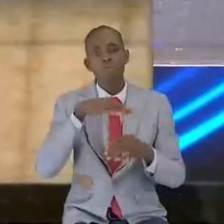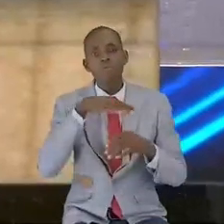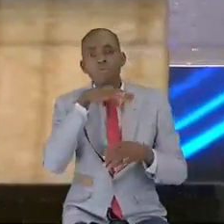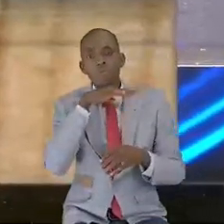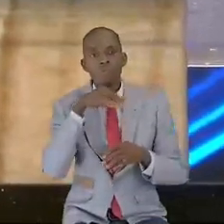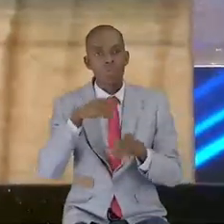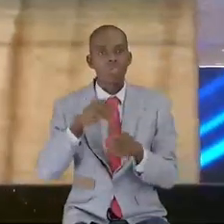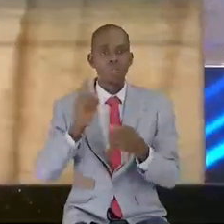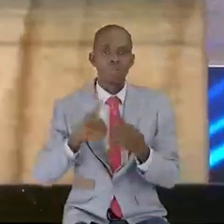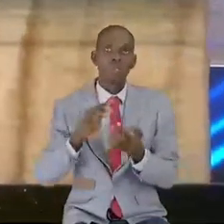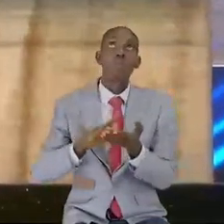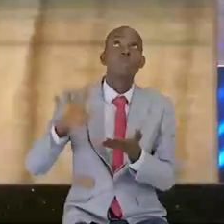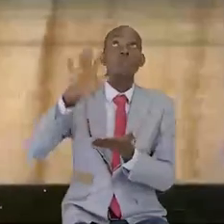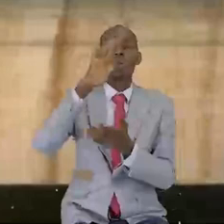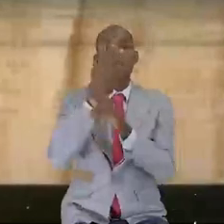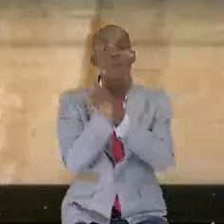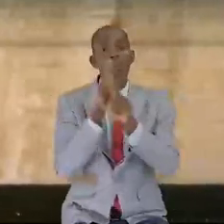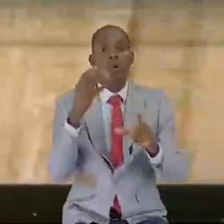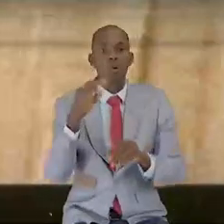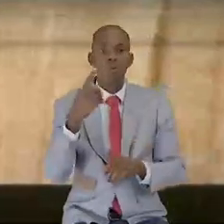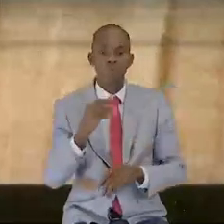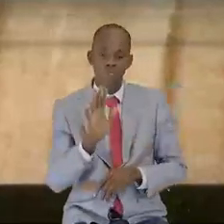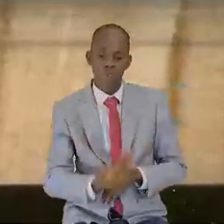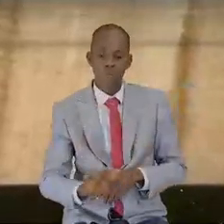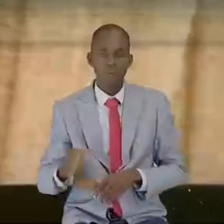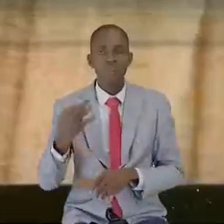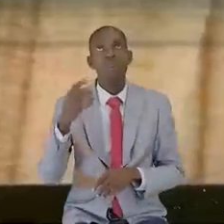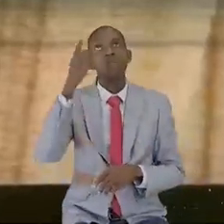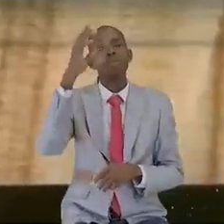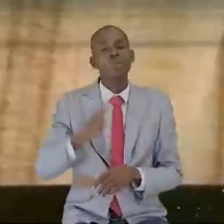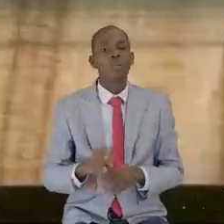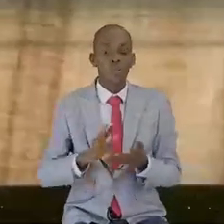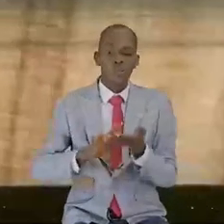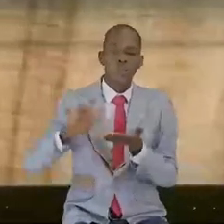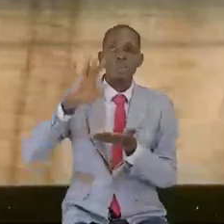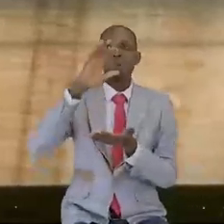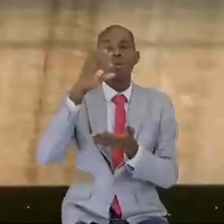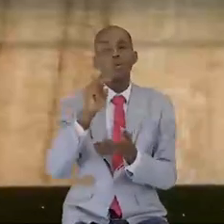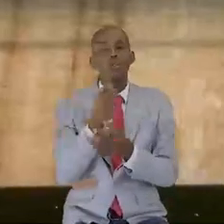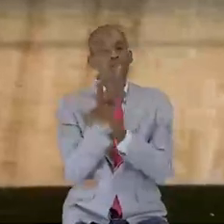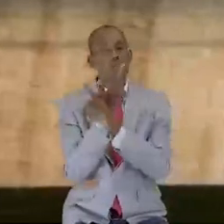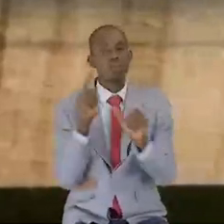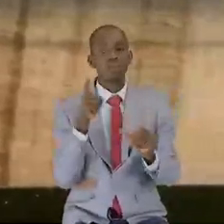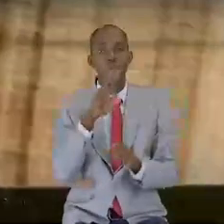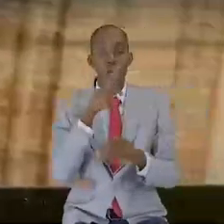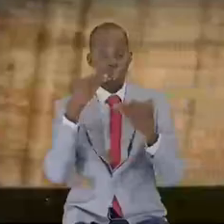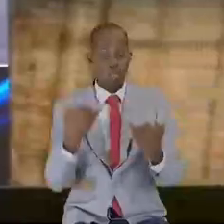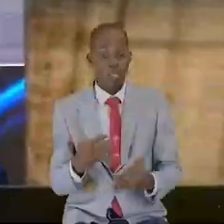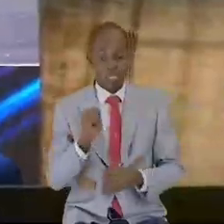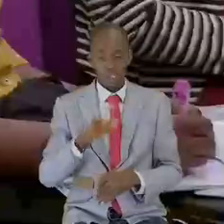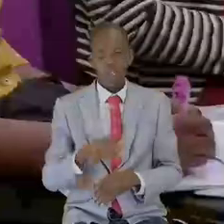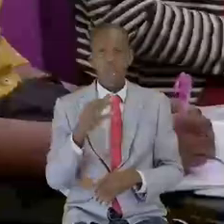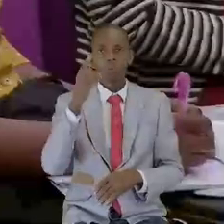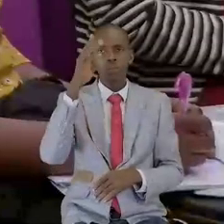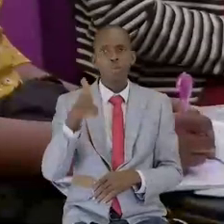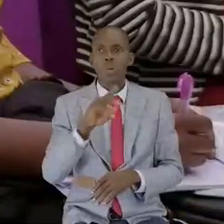de la gloire des enfants de Dieu. Liberté glorieuse. Tu es maintenant un enfant de Dieu et tu n'as pas